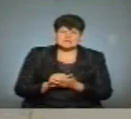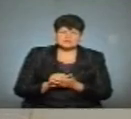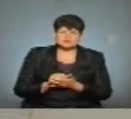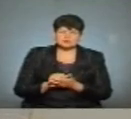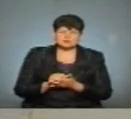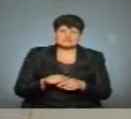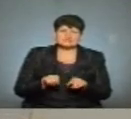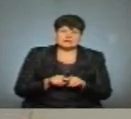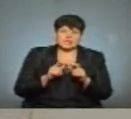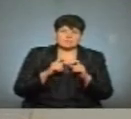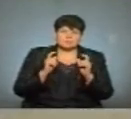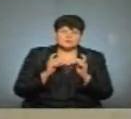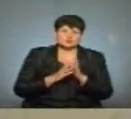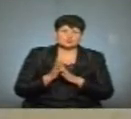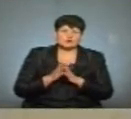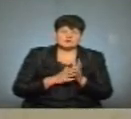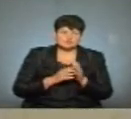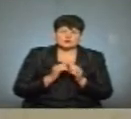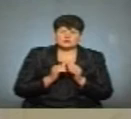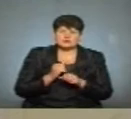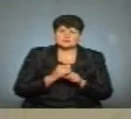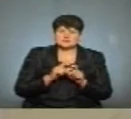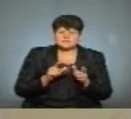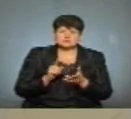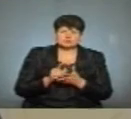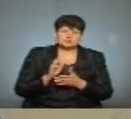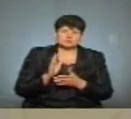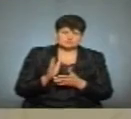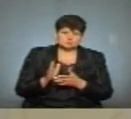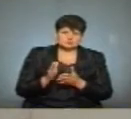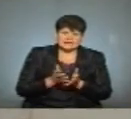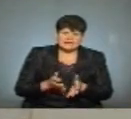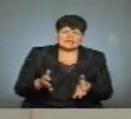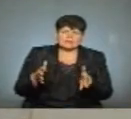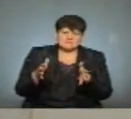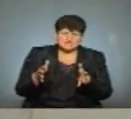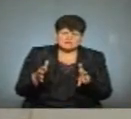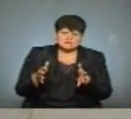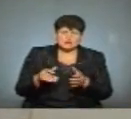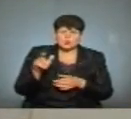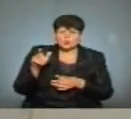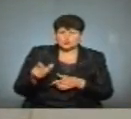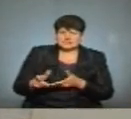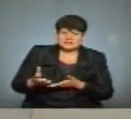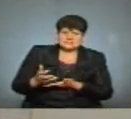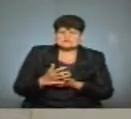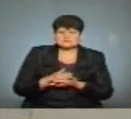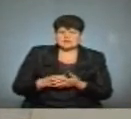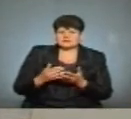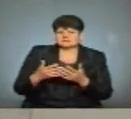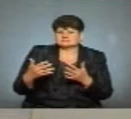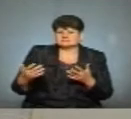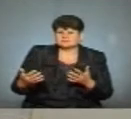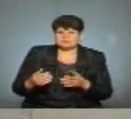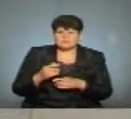таких масок і рукавичок. Кожній аптеці повинна стояти відповідна ємкість, Людина зібрала певну кількість масок,